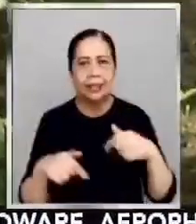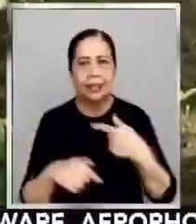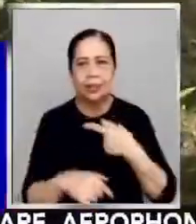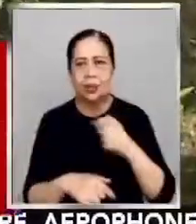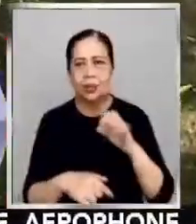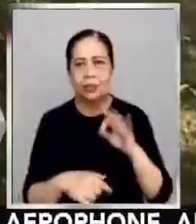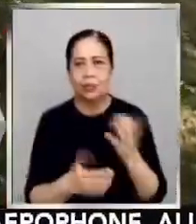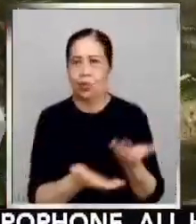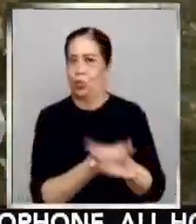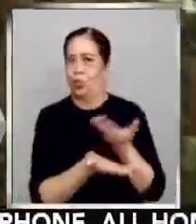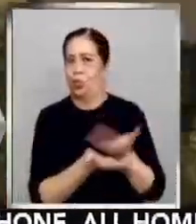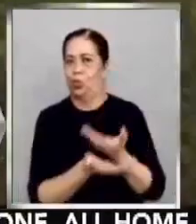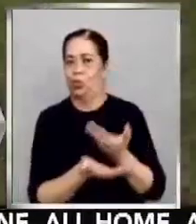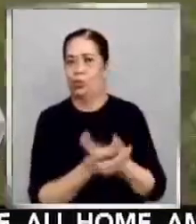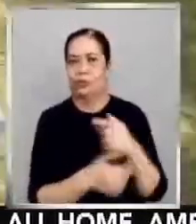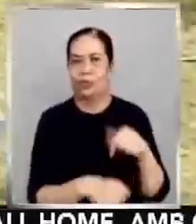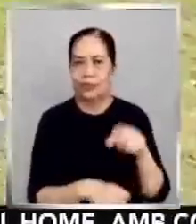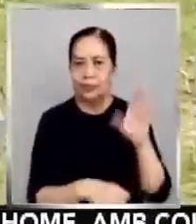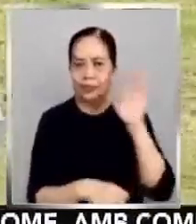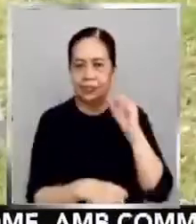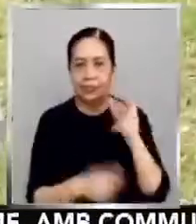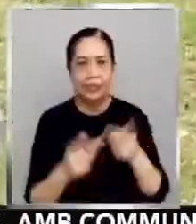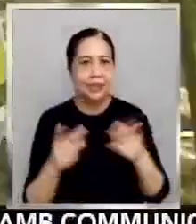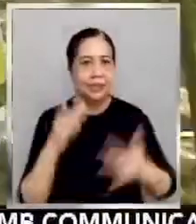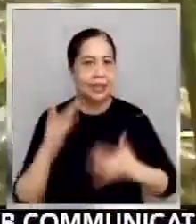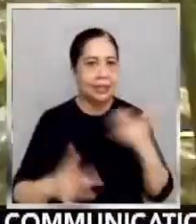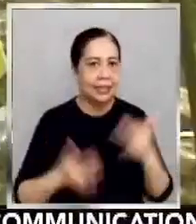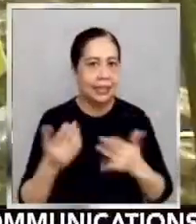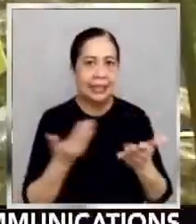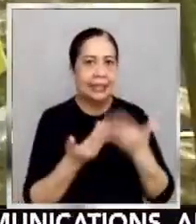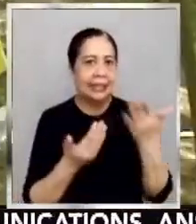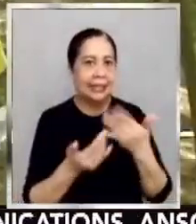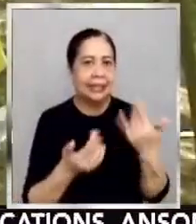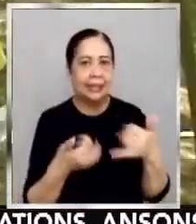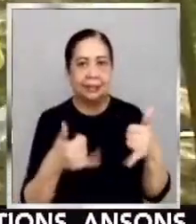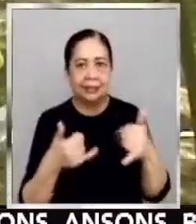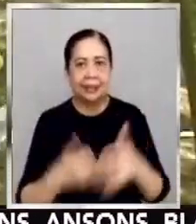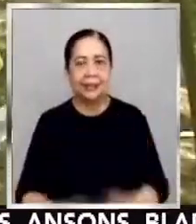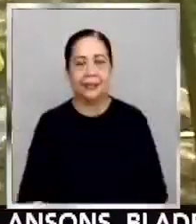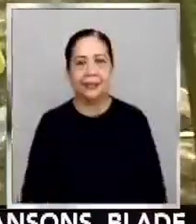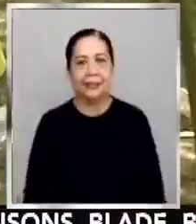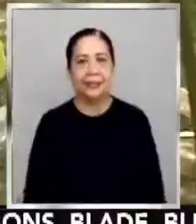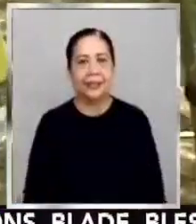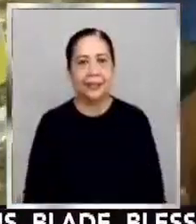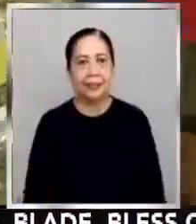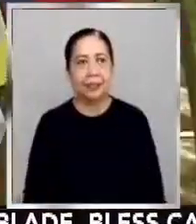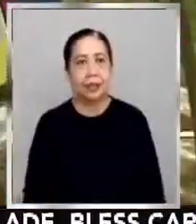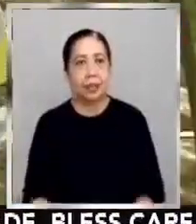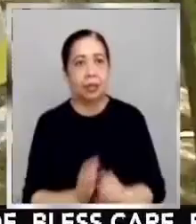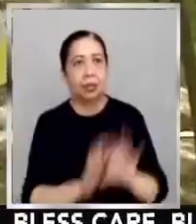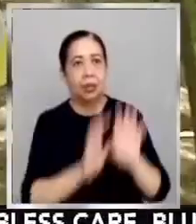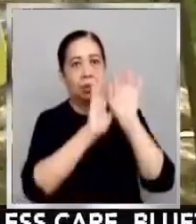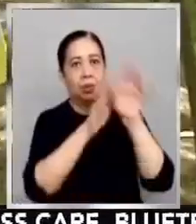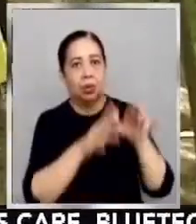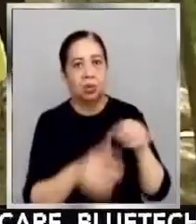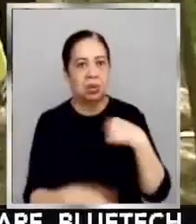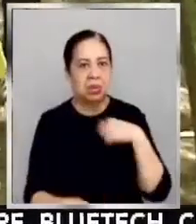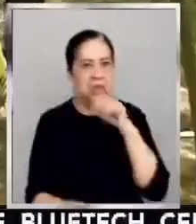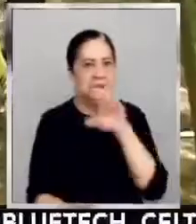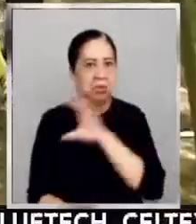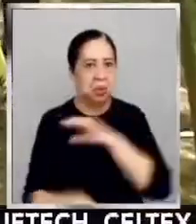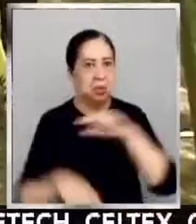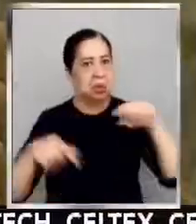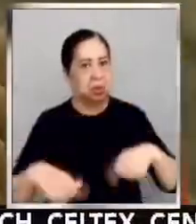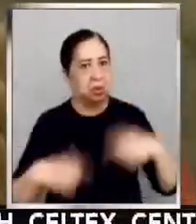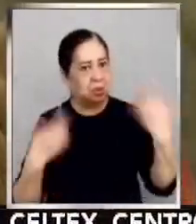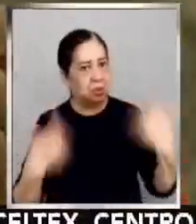bagong-bago. Napaka-exciting, napakadaling laruin. Kung sa basketball hindi po kami nag-champion, dito po nag-champion po